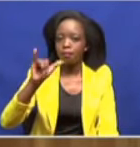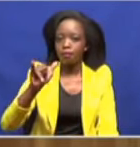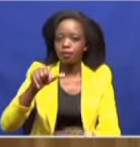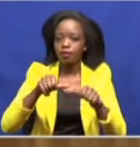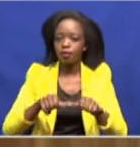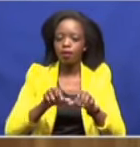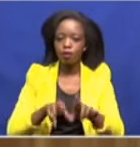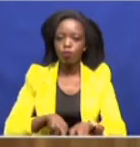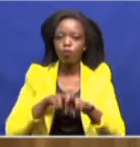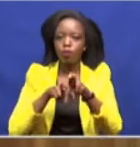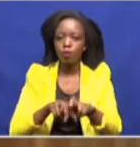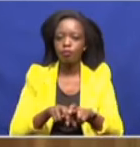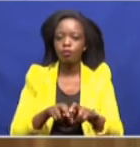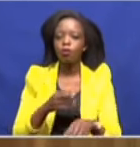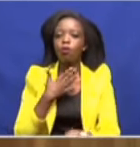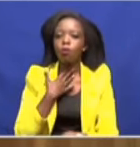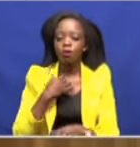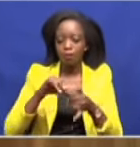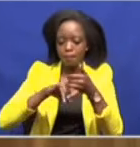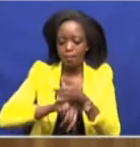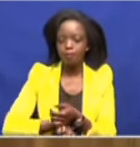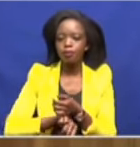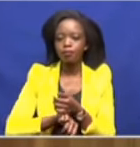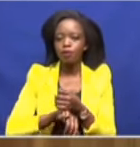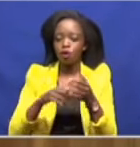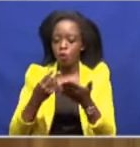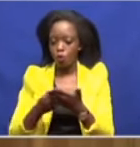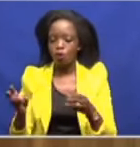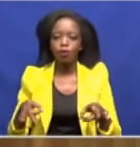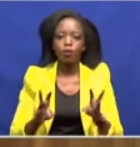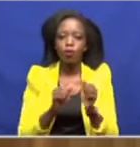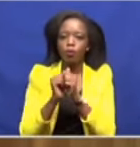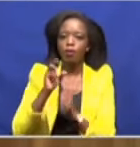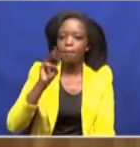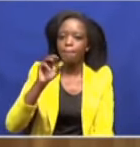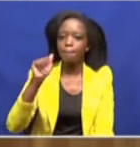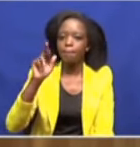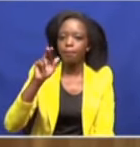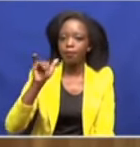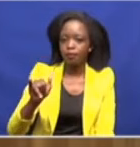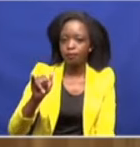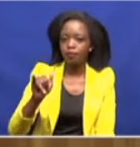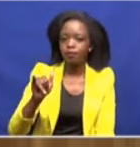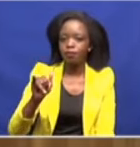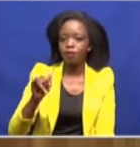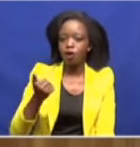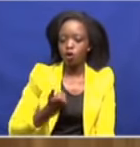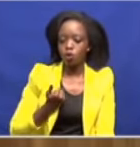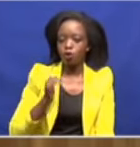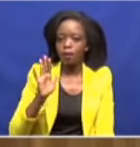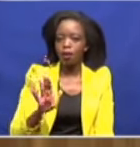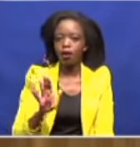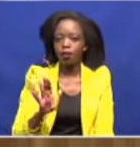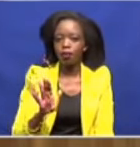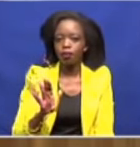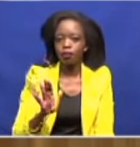anayeishi Ongata Rongai angependa kufunga ndoa takatifu na Mary Josephine Nduta Waigi bintie David Waigi